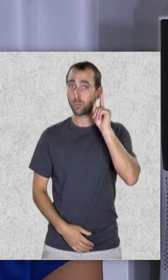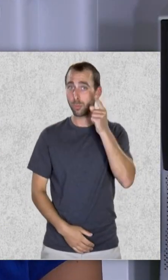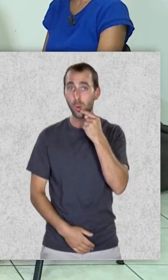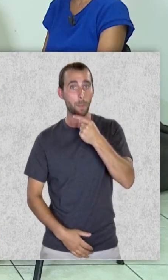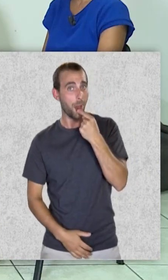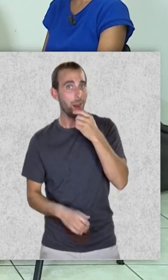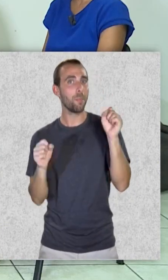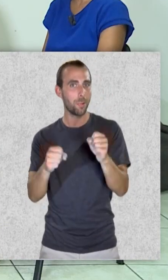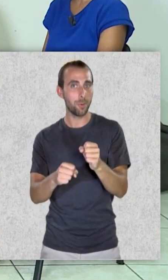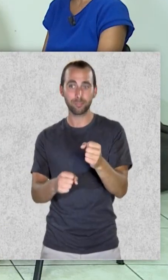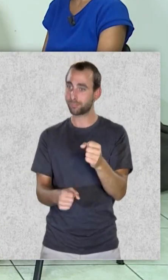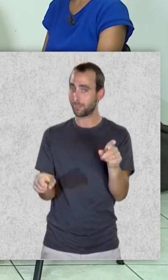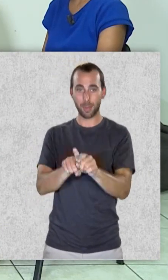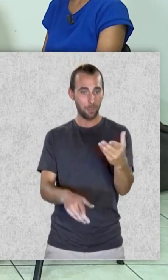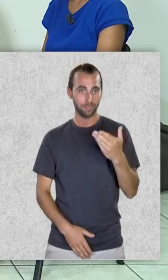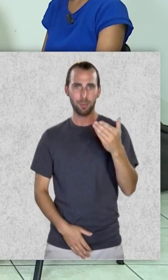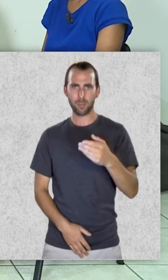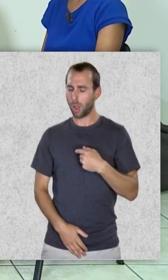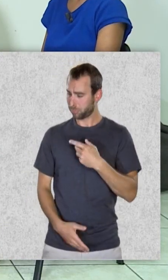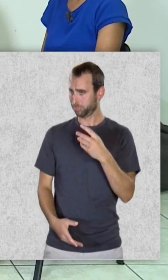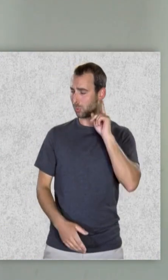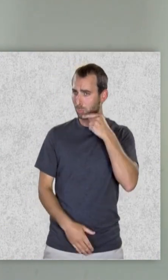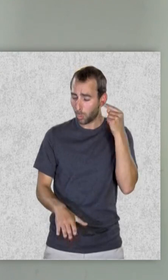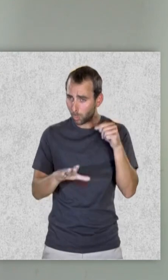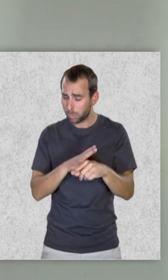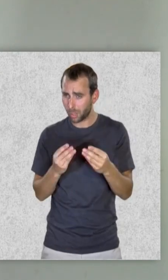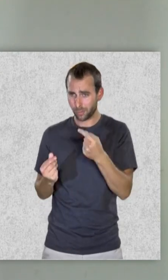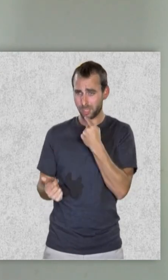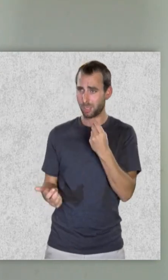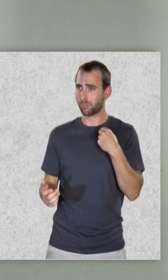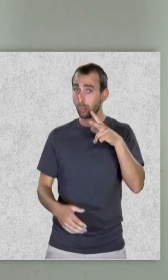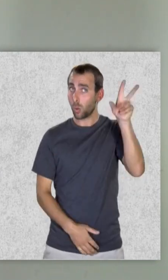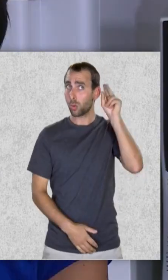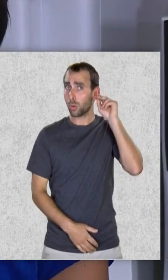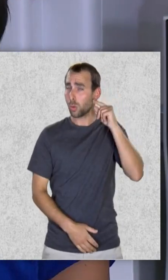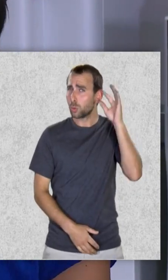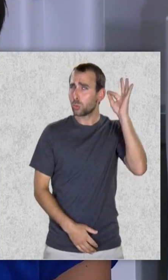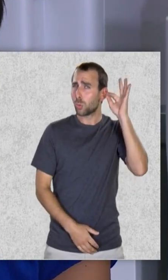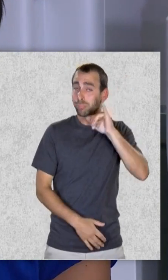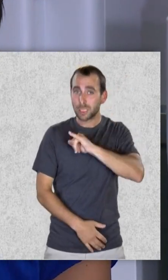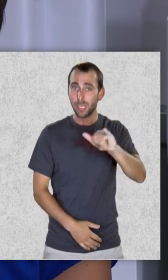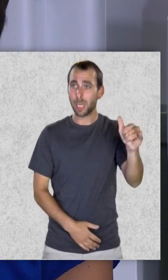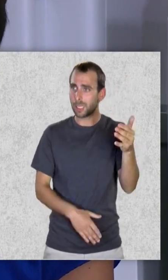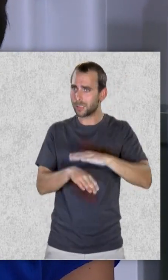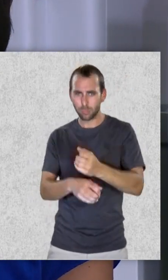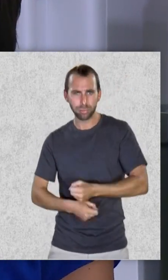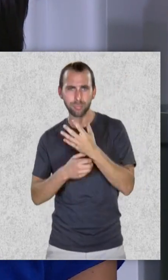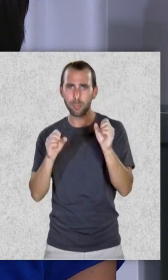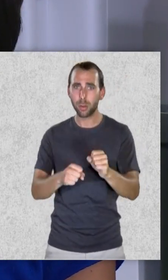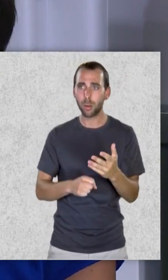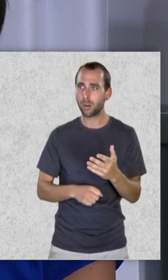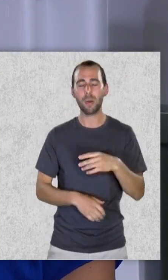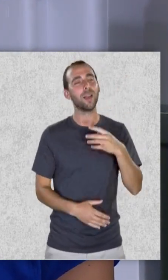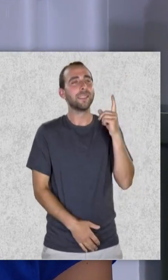sourds? Complètement sourds. Donc, comme vous et moi. ils n'ont jamais entendu en fait de son, ils peuvent le reproduire? C'est plus difficile si on n'a pas d'aide